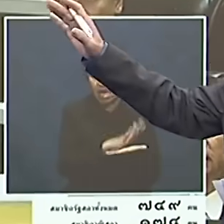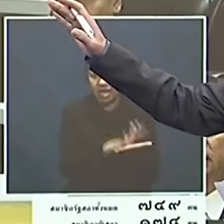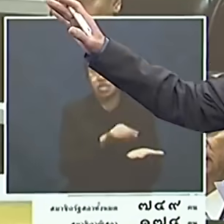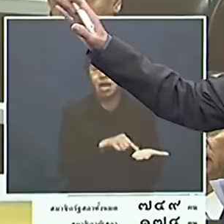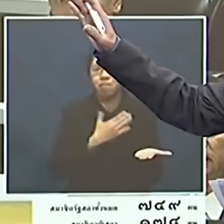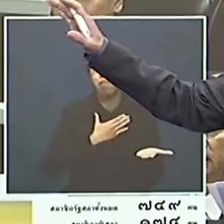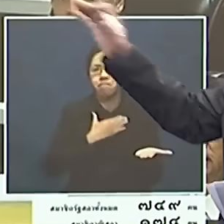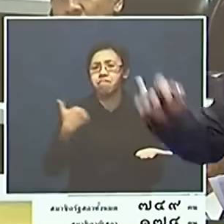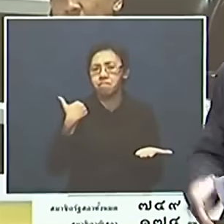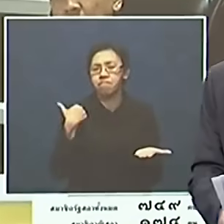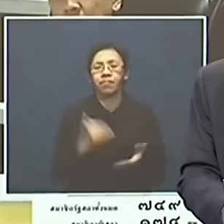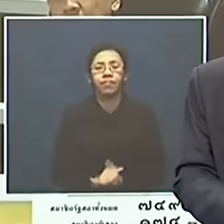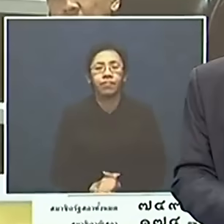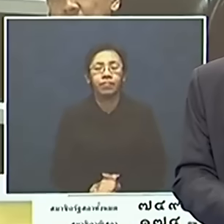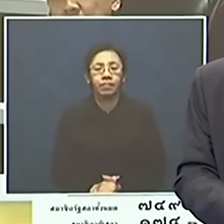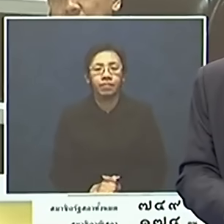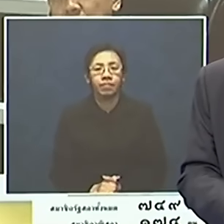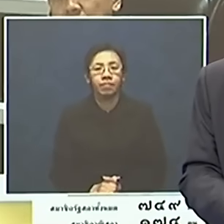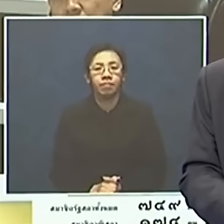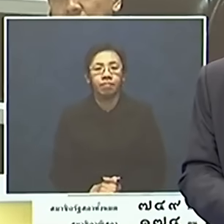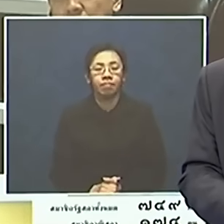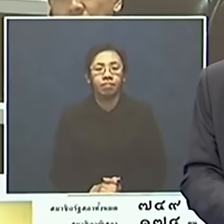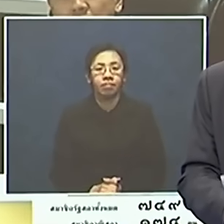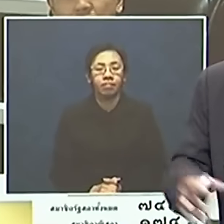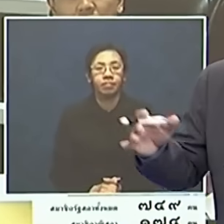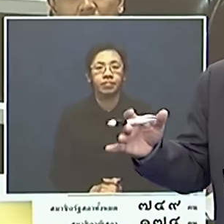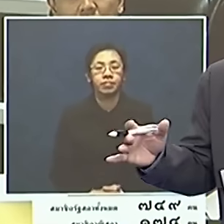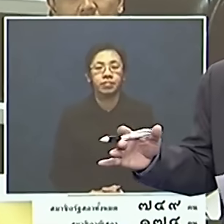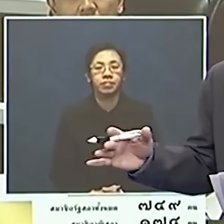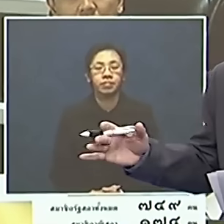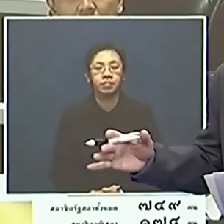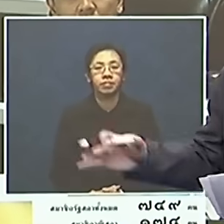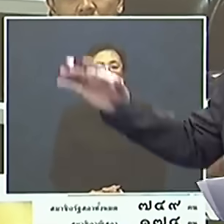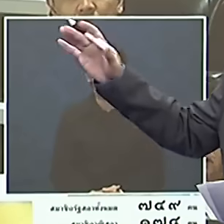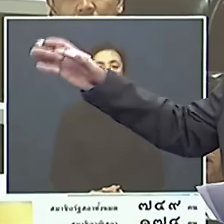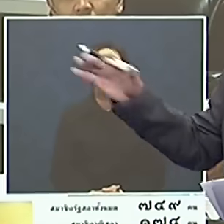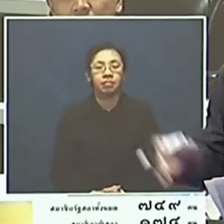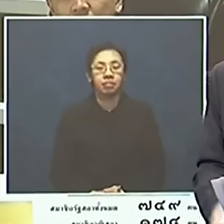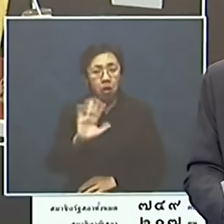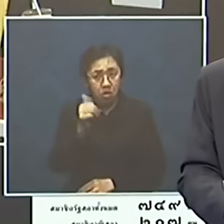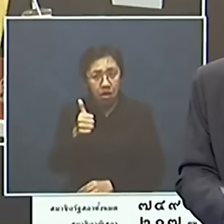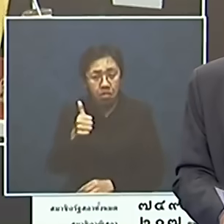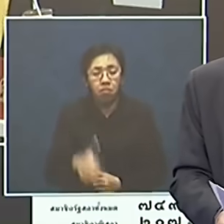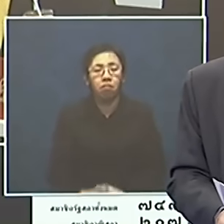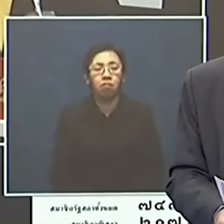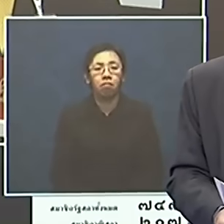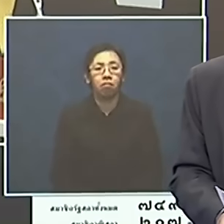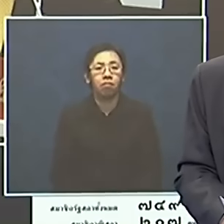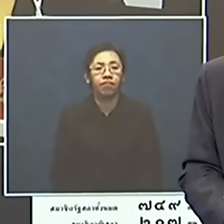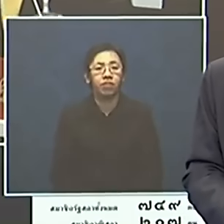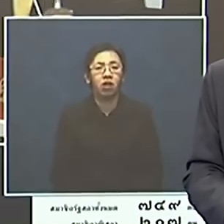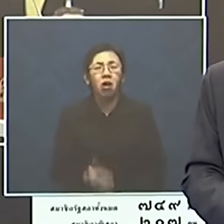การเมืองในขั้วของรัฐบาลเดิมจุดยืนเหมือนกันหมดเลยนอกจากนี้ยังประกาศชัดเจนนะครับบอกว่าจะไม่โหวตให้กับนายพิทา